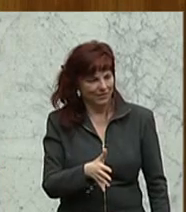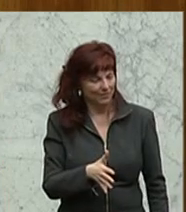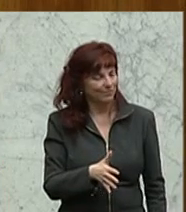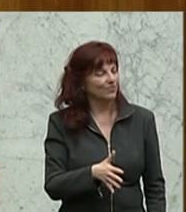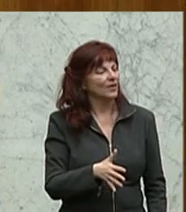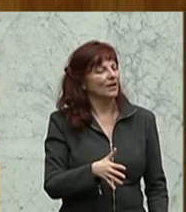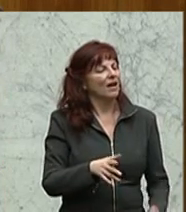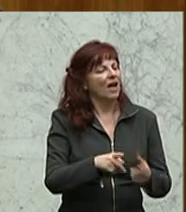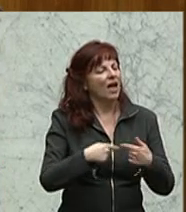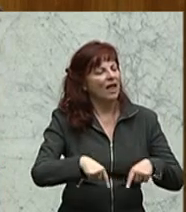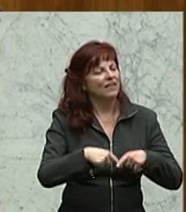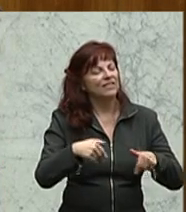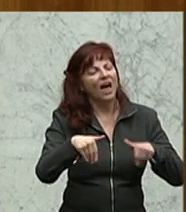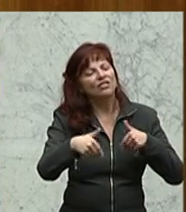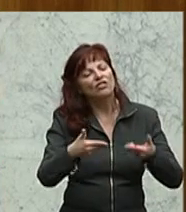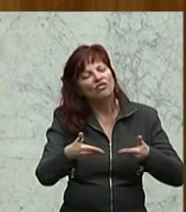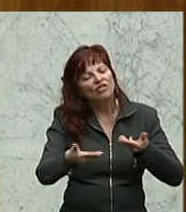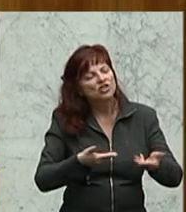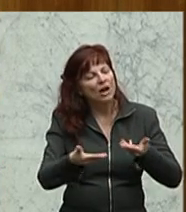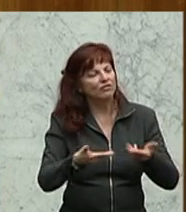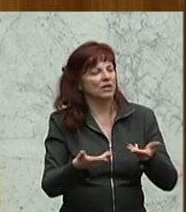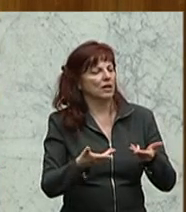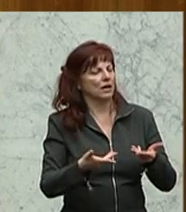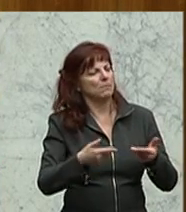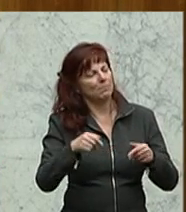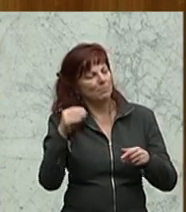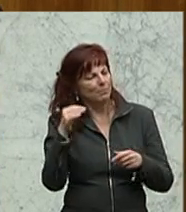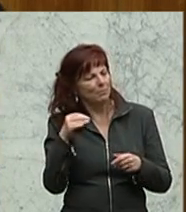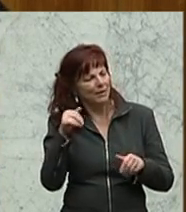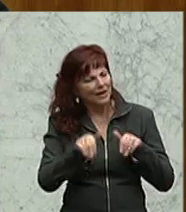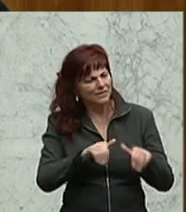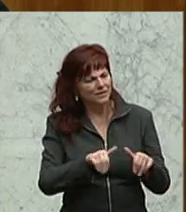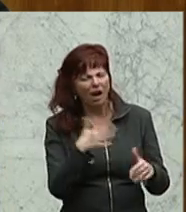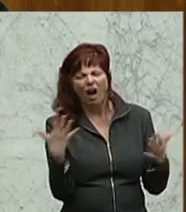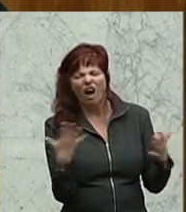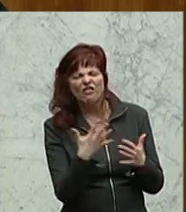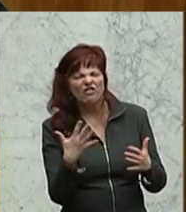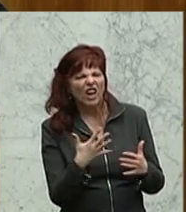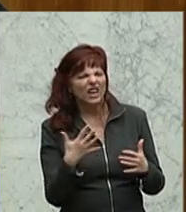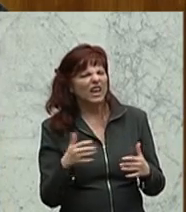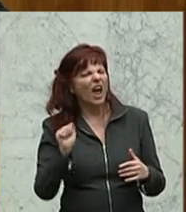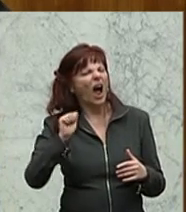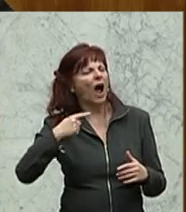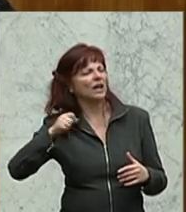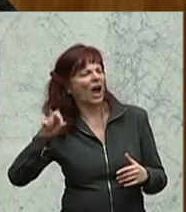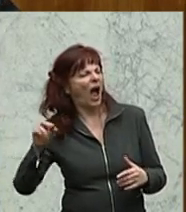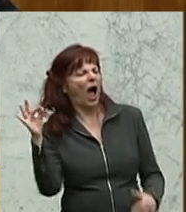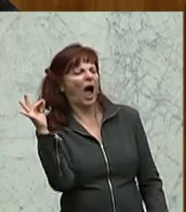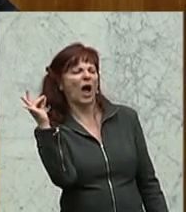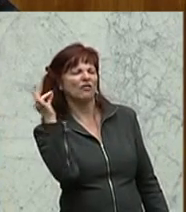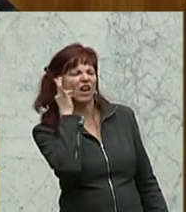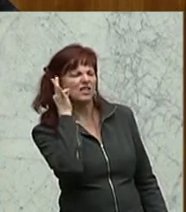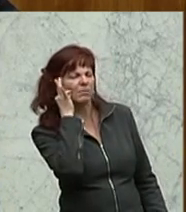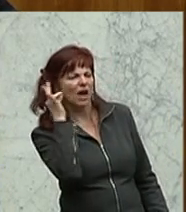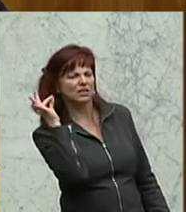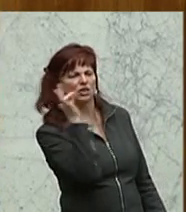welche Agrarwespe oder Chemiewespe hat sie denn gestochen, als sie in Brüssel draußen gegen das Bienengiftverbot gestimmt